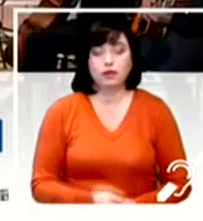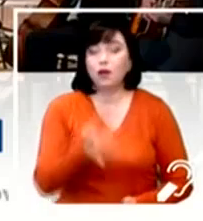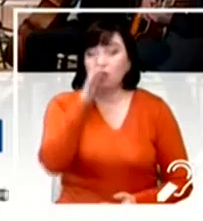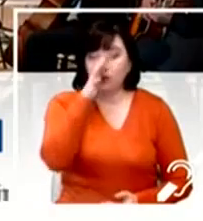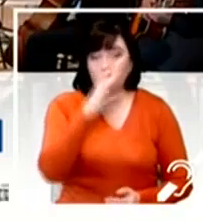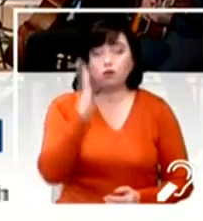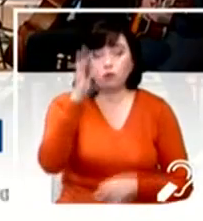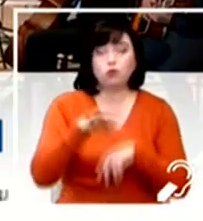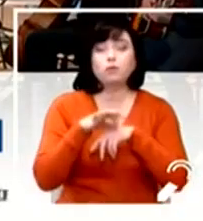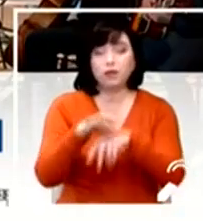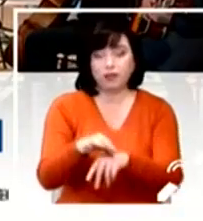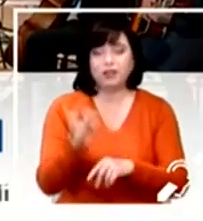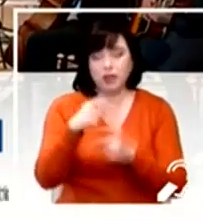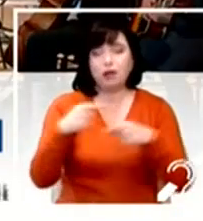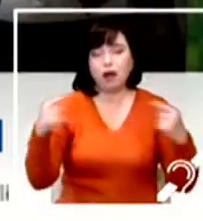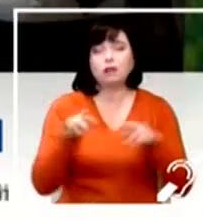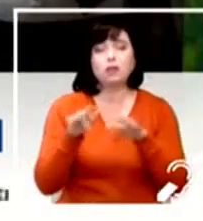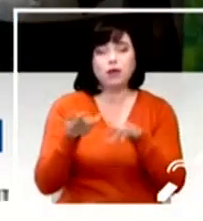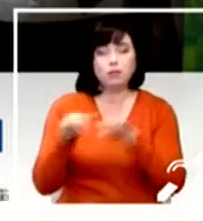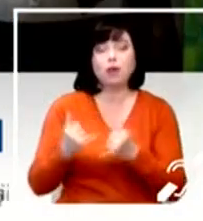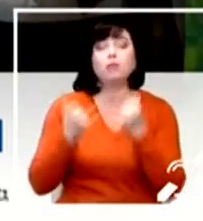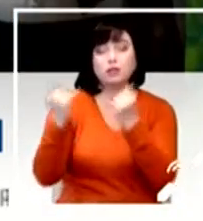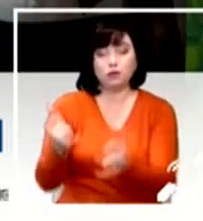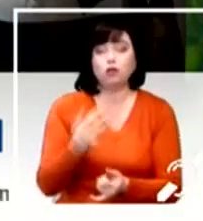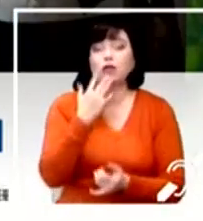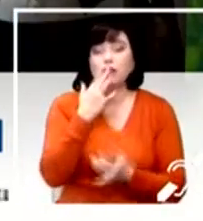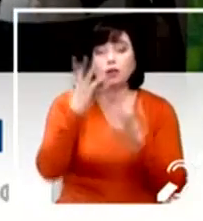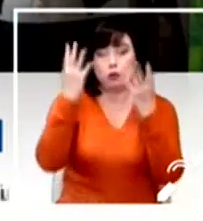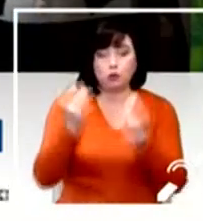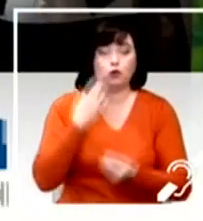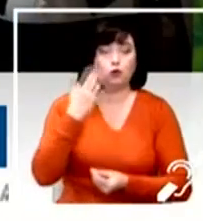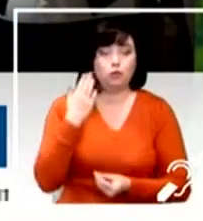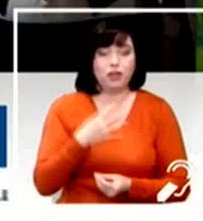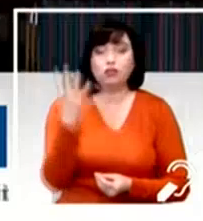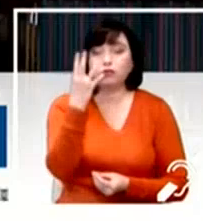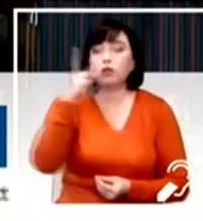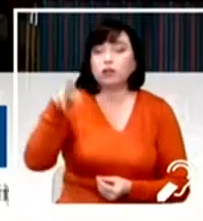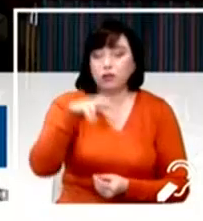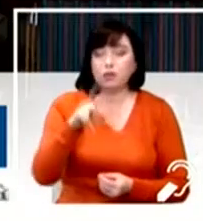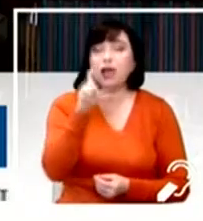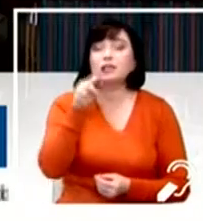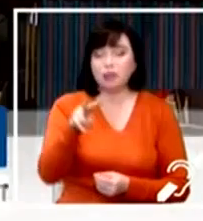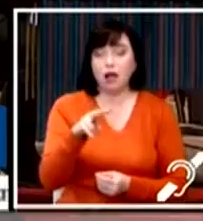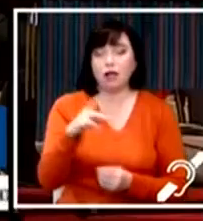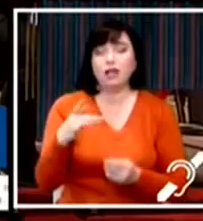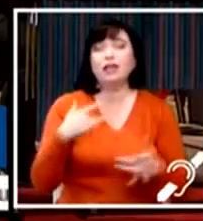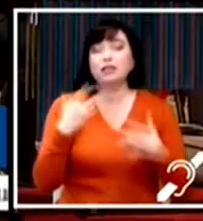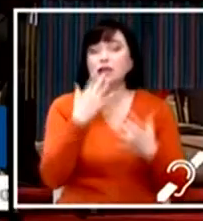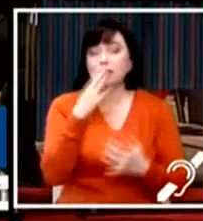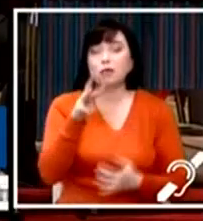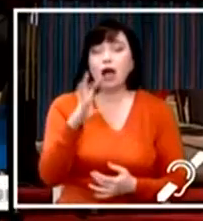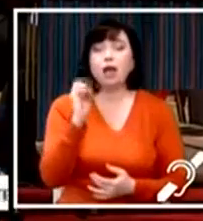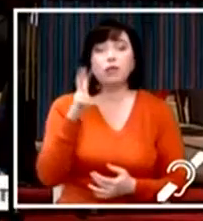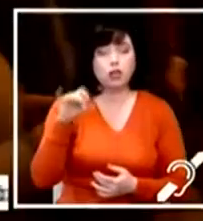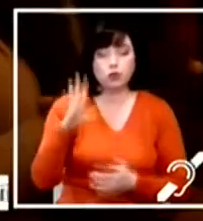La Chișinău vor fi organizate și alte evenimente dedicate Zilei Naționale a României. În 4 decembrie, Sala Mare a Teatrului Național